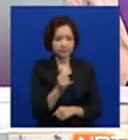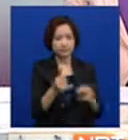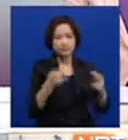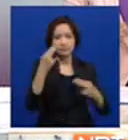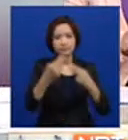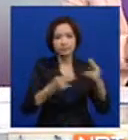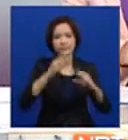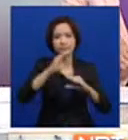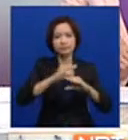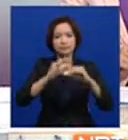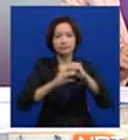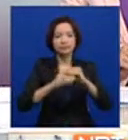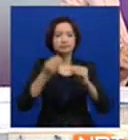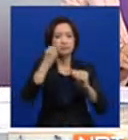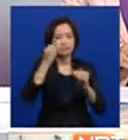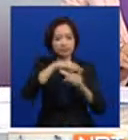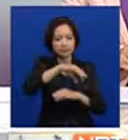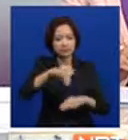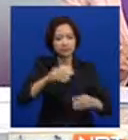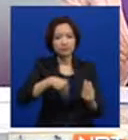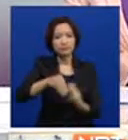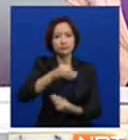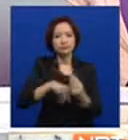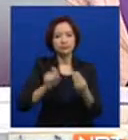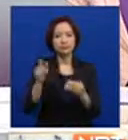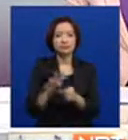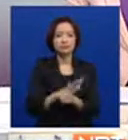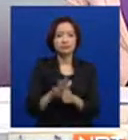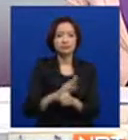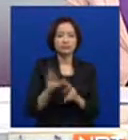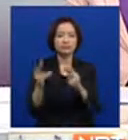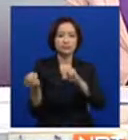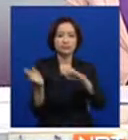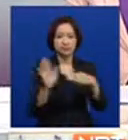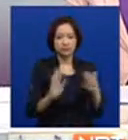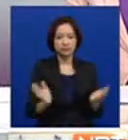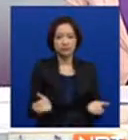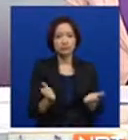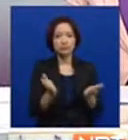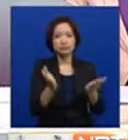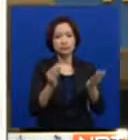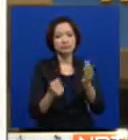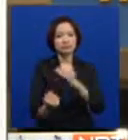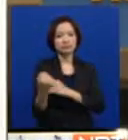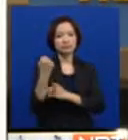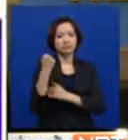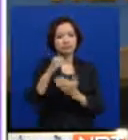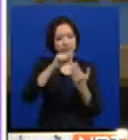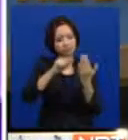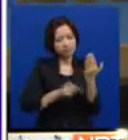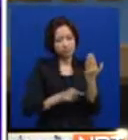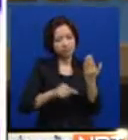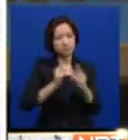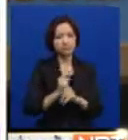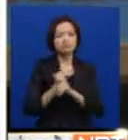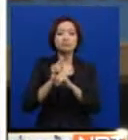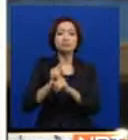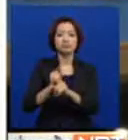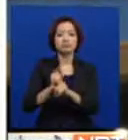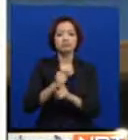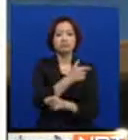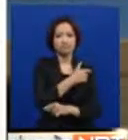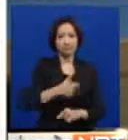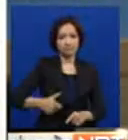ก็โครงการหมู่บ้านเศรษฐกิจพอเพียงจังหวัดนครพนมค่ะเพื่อส่งเสริมความมั่นคงของตามนามประชาแดนตามแนวพระราชดำริด้วยค่ะ